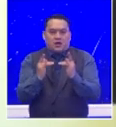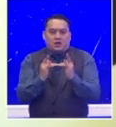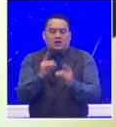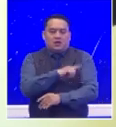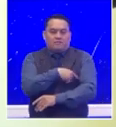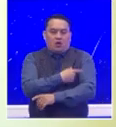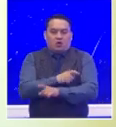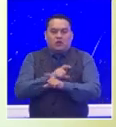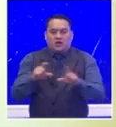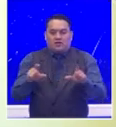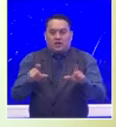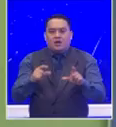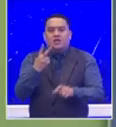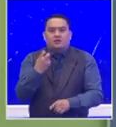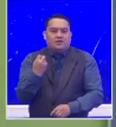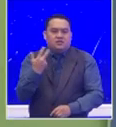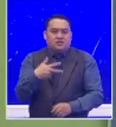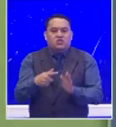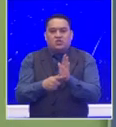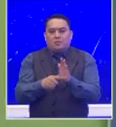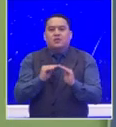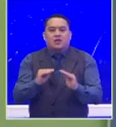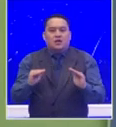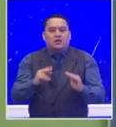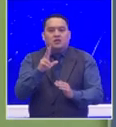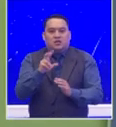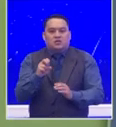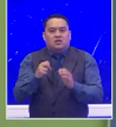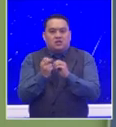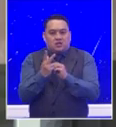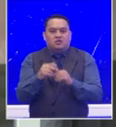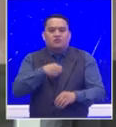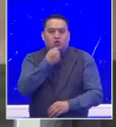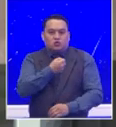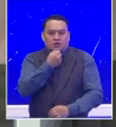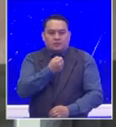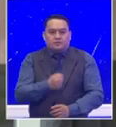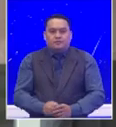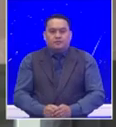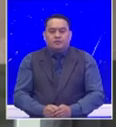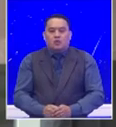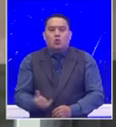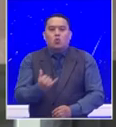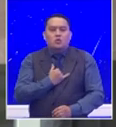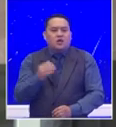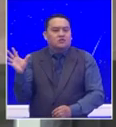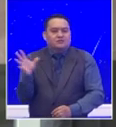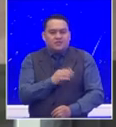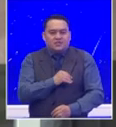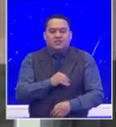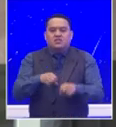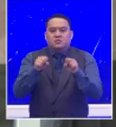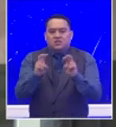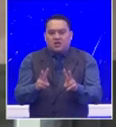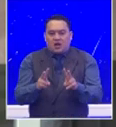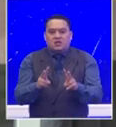больницах и отделениях. Из них 237 детских и 313 взрослых. В поликлиниках у нас везде установлены дозаторы и антисептики